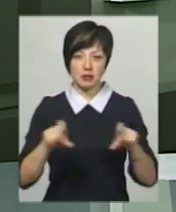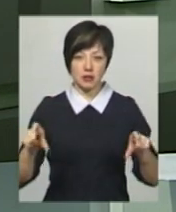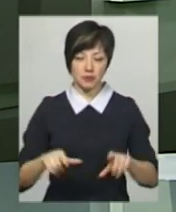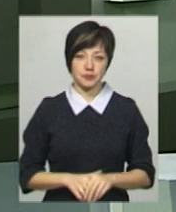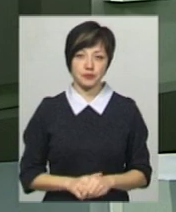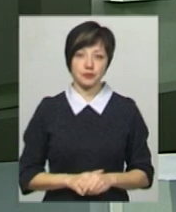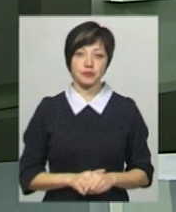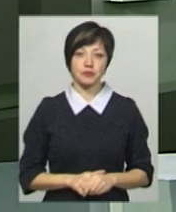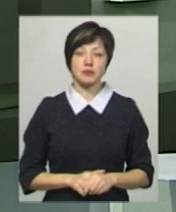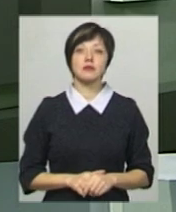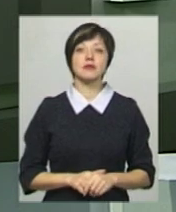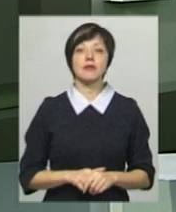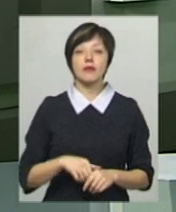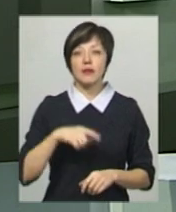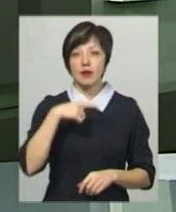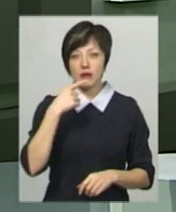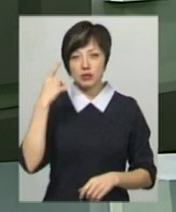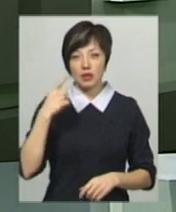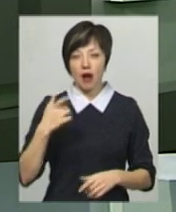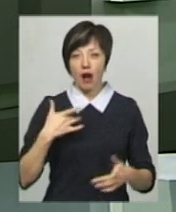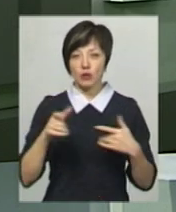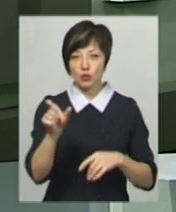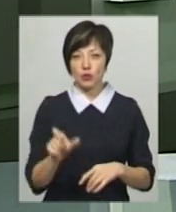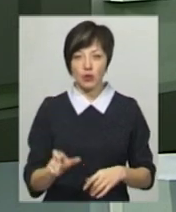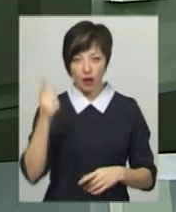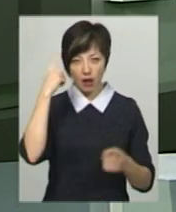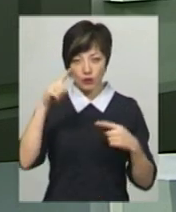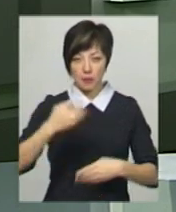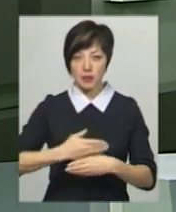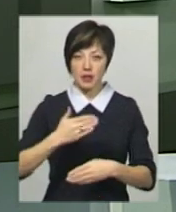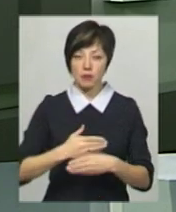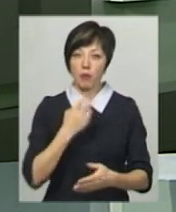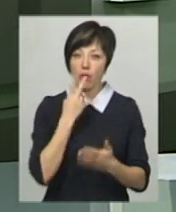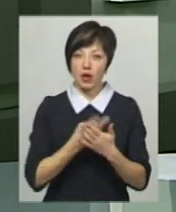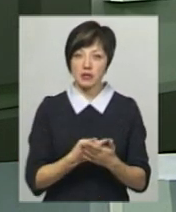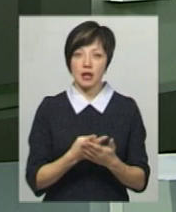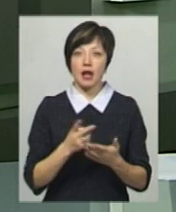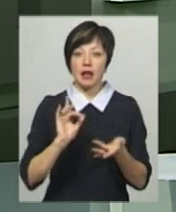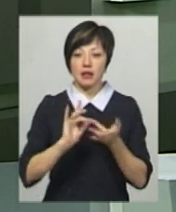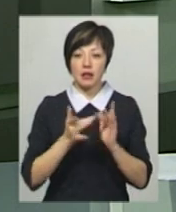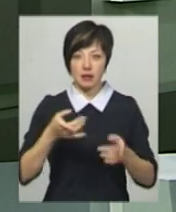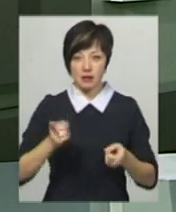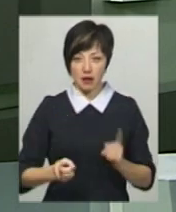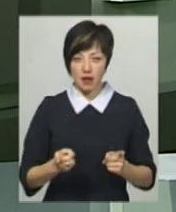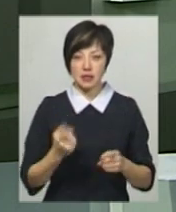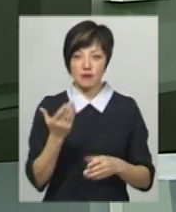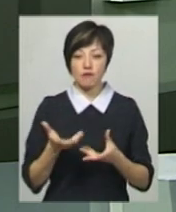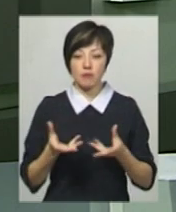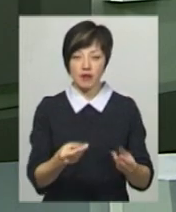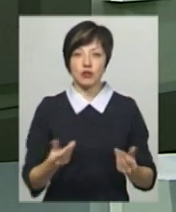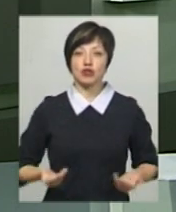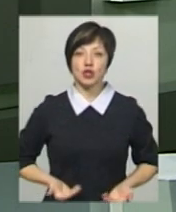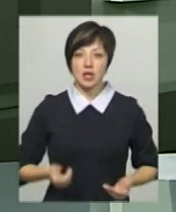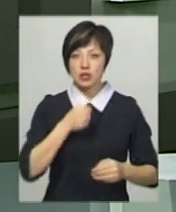Михайла Старицького. За словами авторки п'єси Марини Бортник, п'єса показує віртуальну реальність та її вплив на